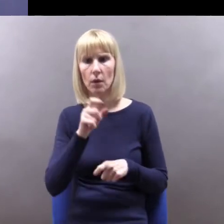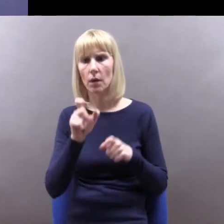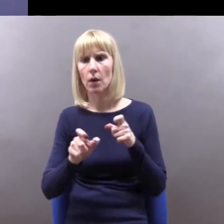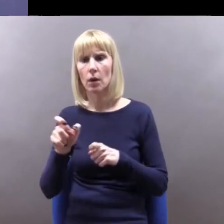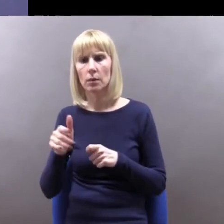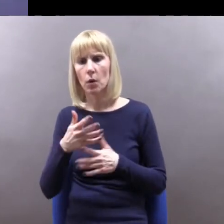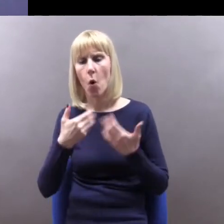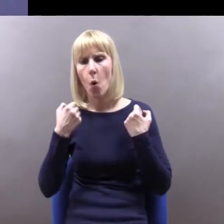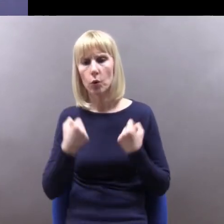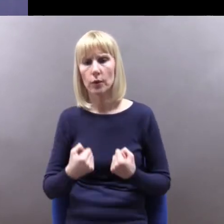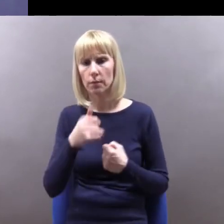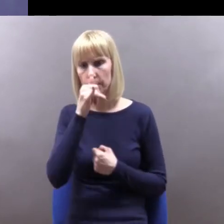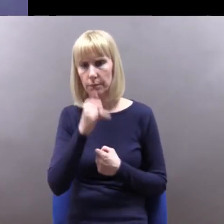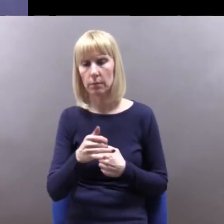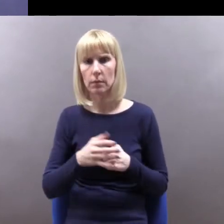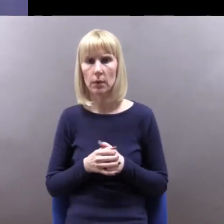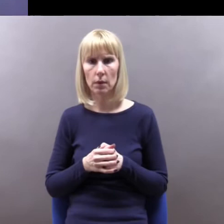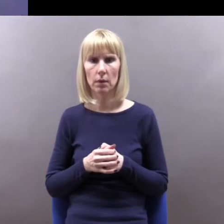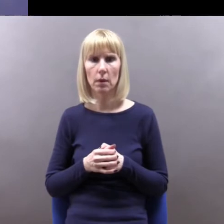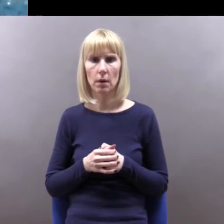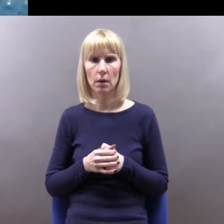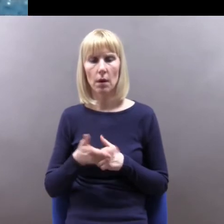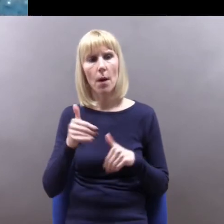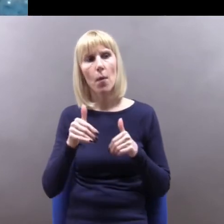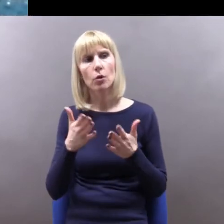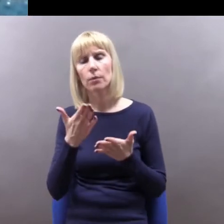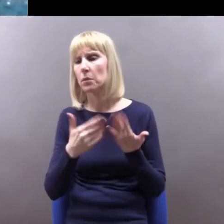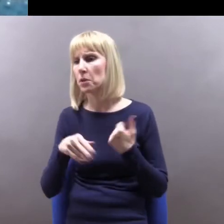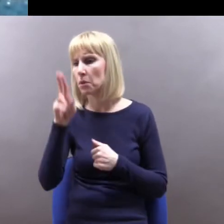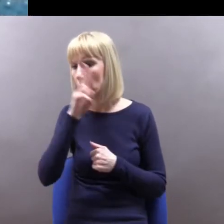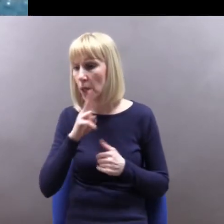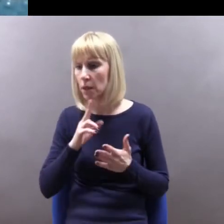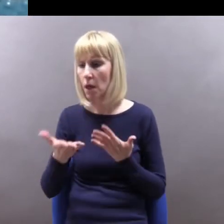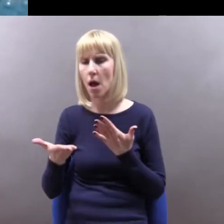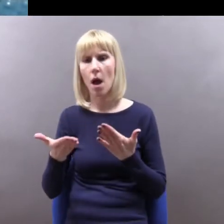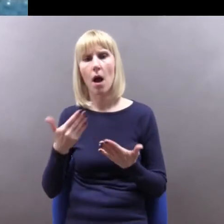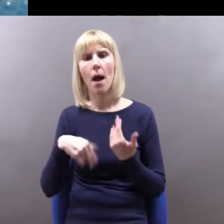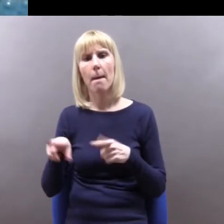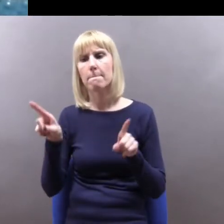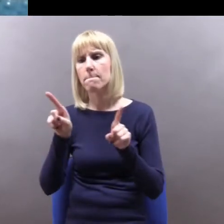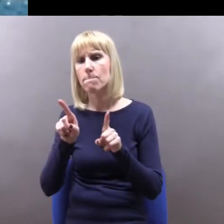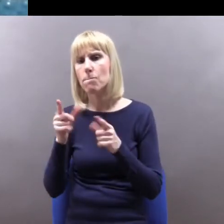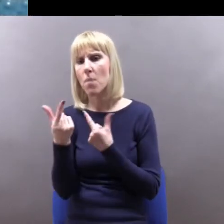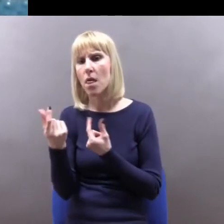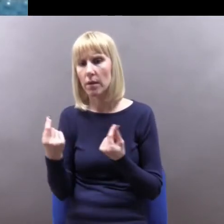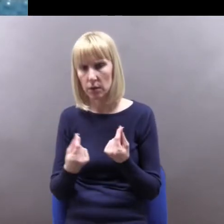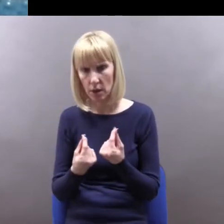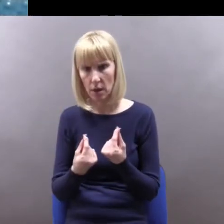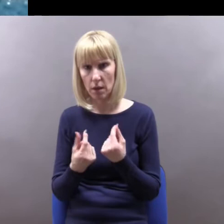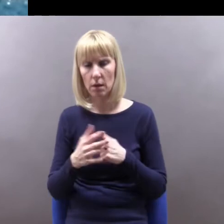takiej osoby, żeby ją wnosić, tak? Także może być matka z bliźniakami, z dużym wózkiem, no tak. I po prostu nie jest w stanie,